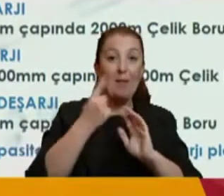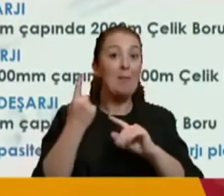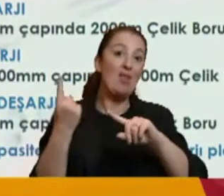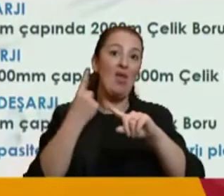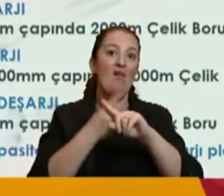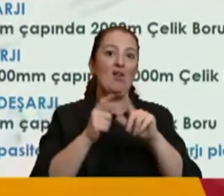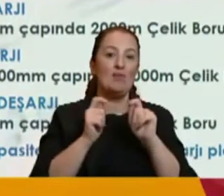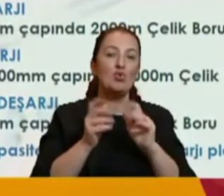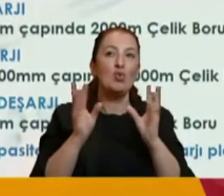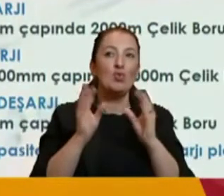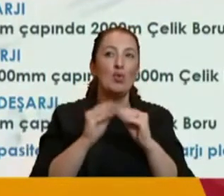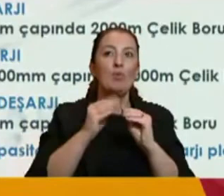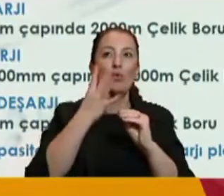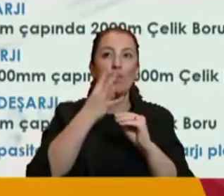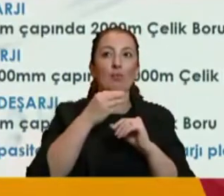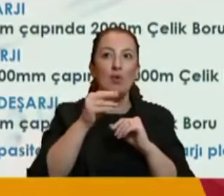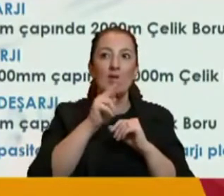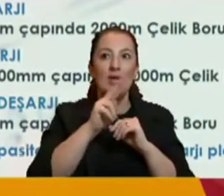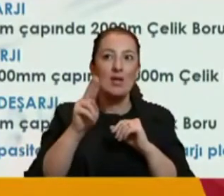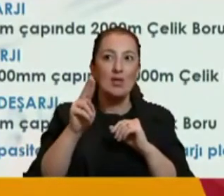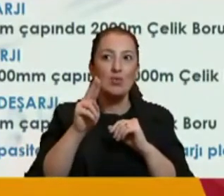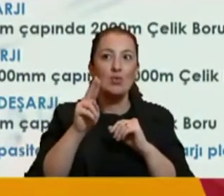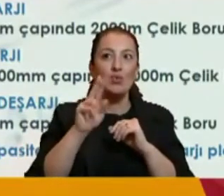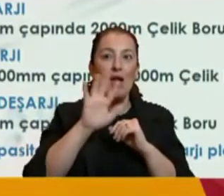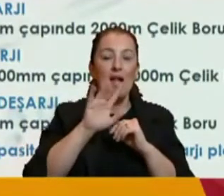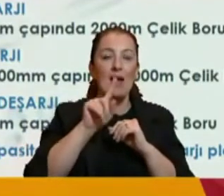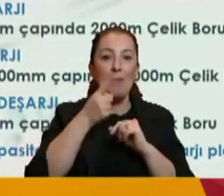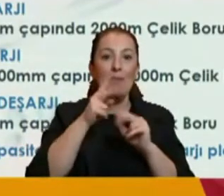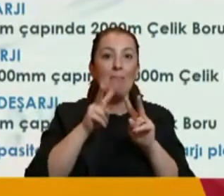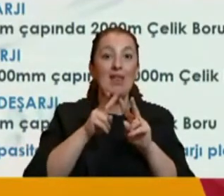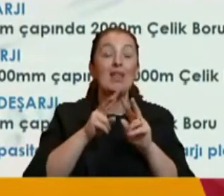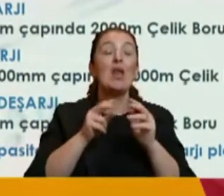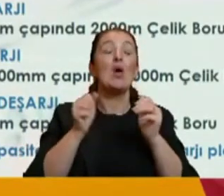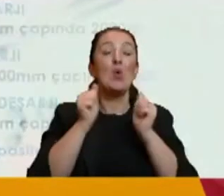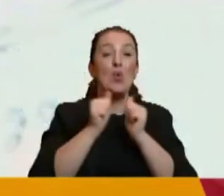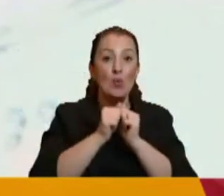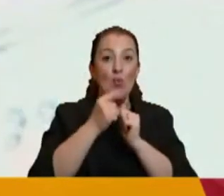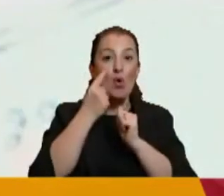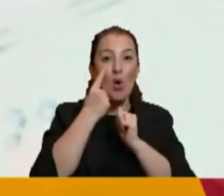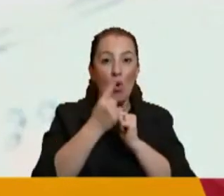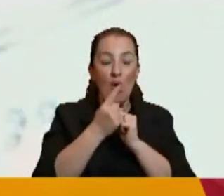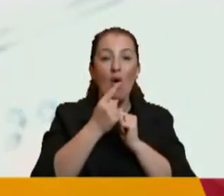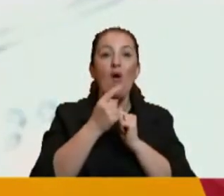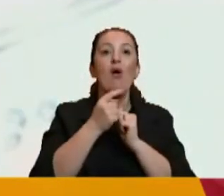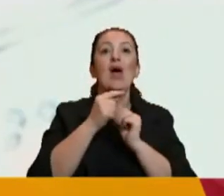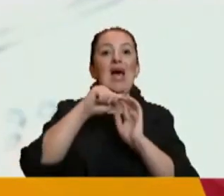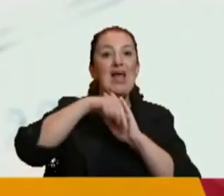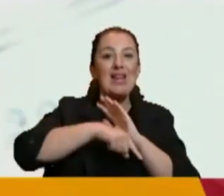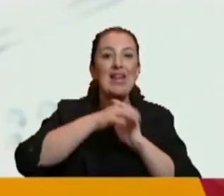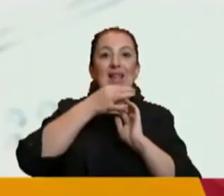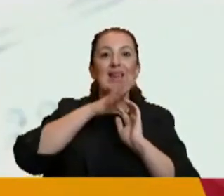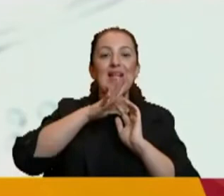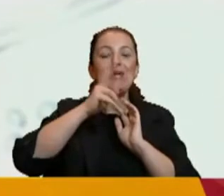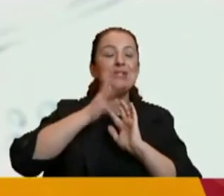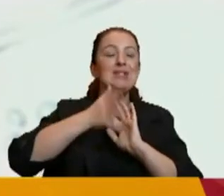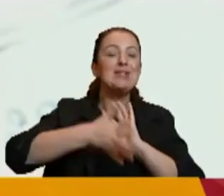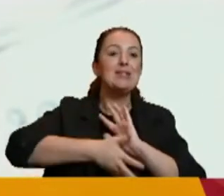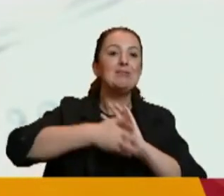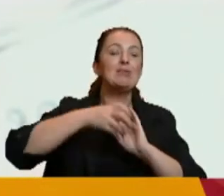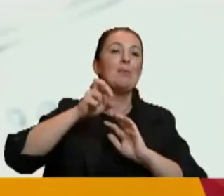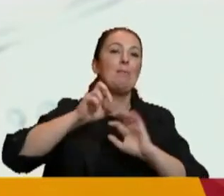toplam 4 milyon 720 bin metreküpün kapasiteli derin deniz deşarjı planlanıyor